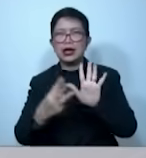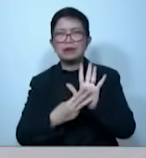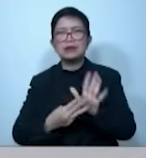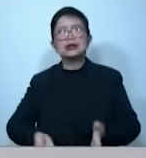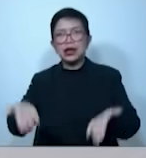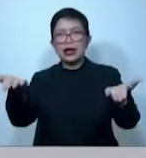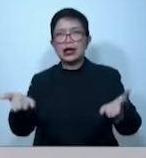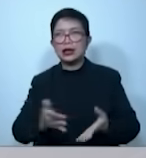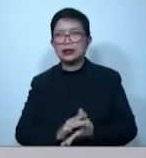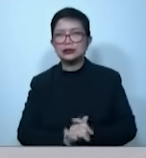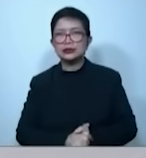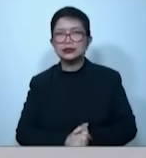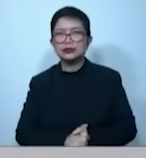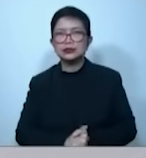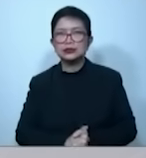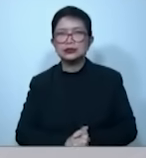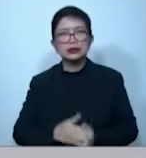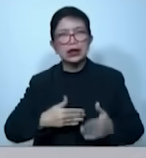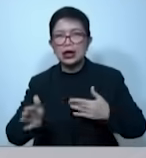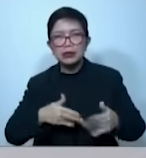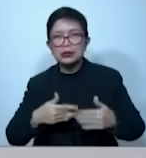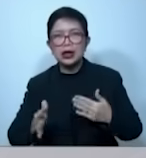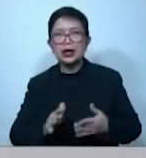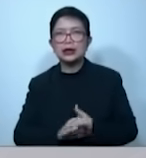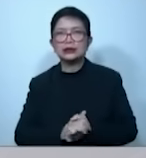ada masalah